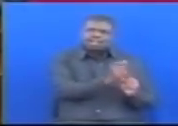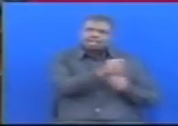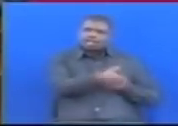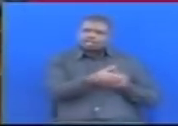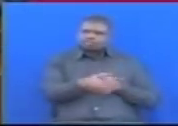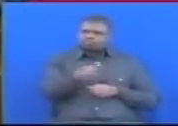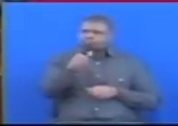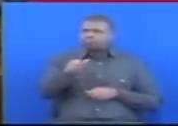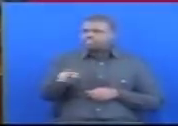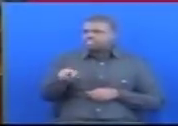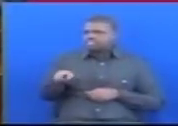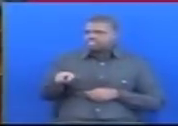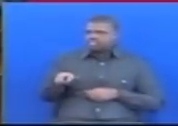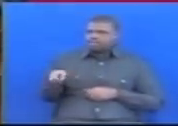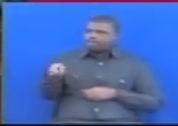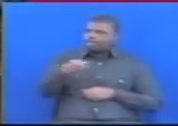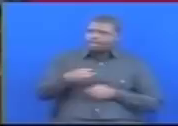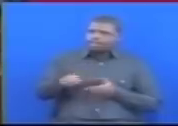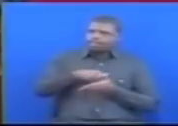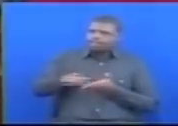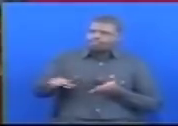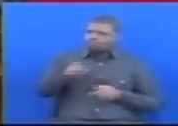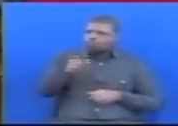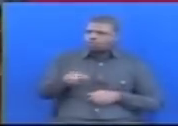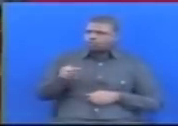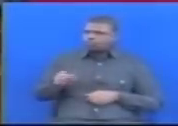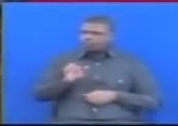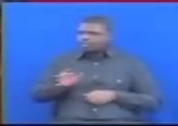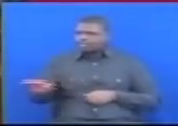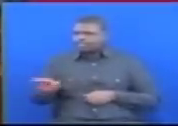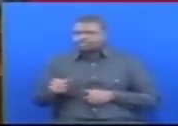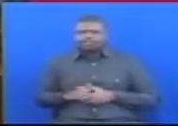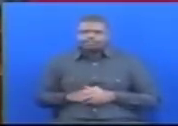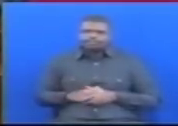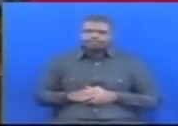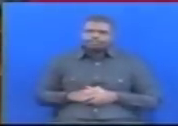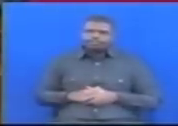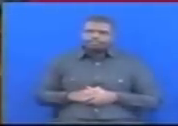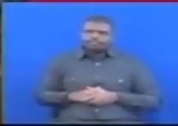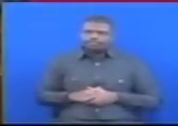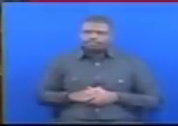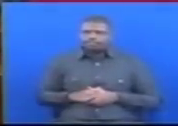fidia. Hata hivyo, naomba nihakikishie kwamba jambo